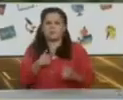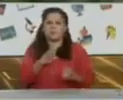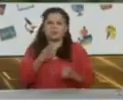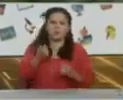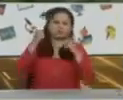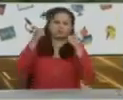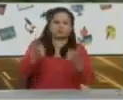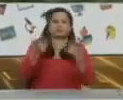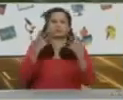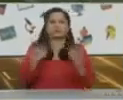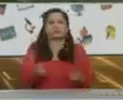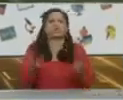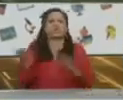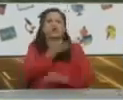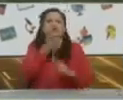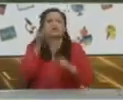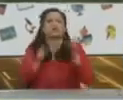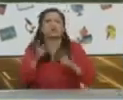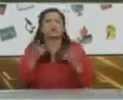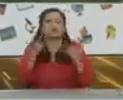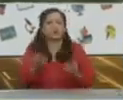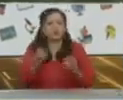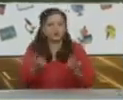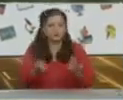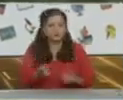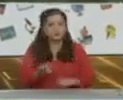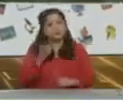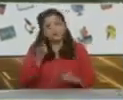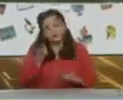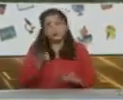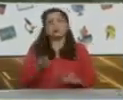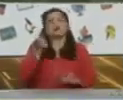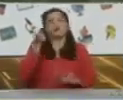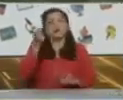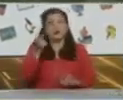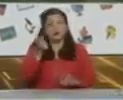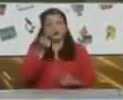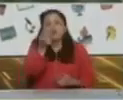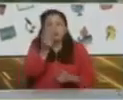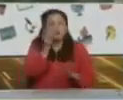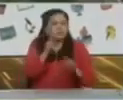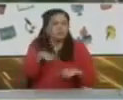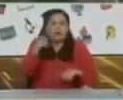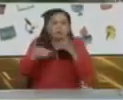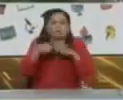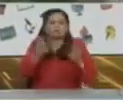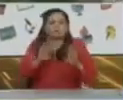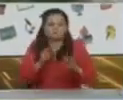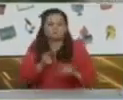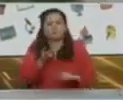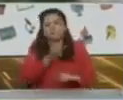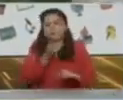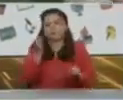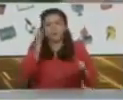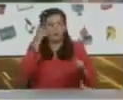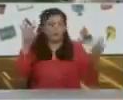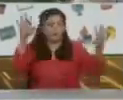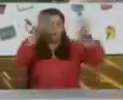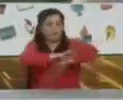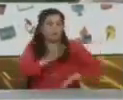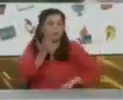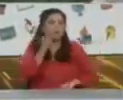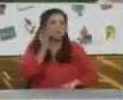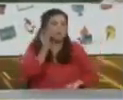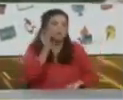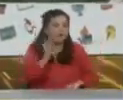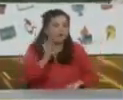ही जीवन में कभी कभी, हर बार नहीं लेकिन कभी कभी अंधकार की शुरुआत भी करने का कारण